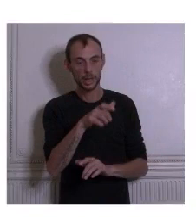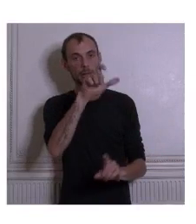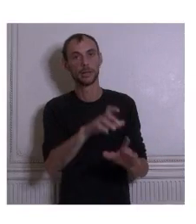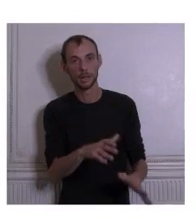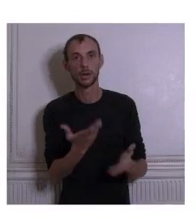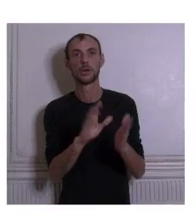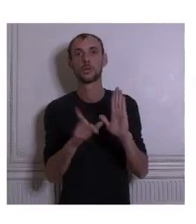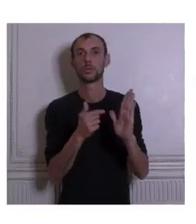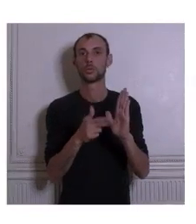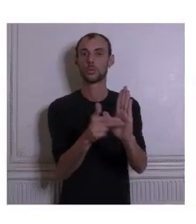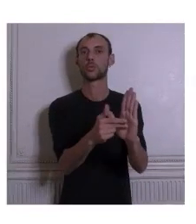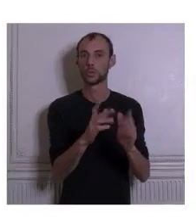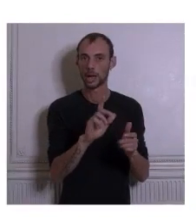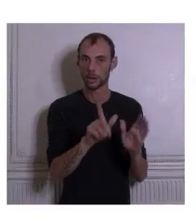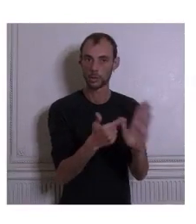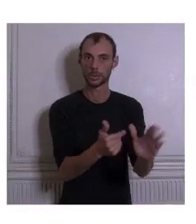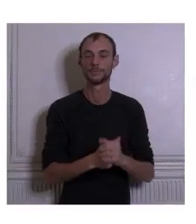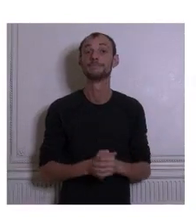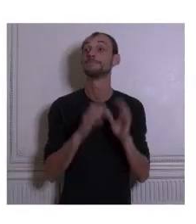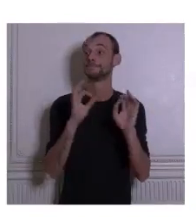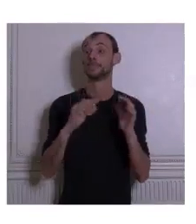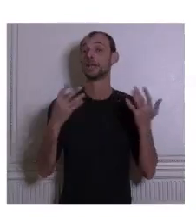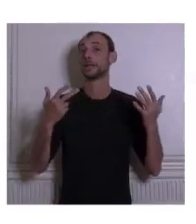humaines et à la qualité de vie de travail.